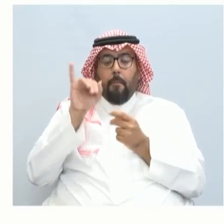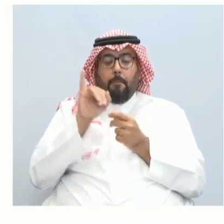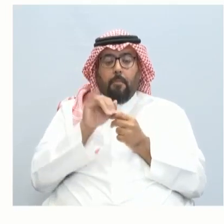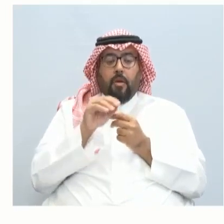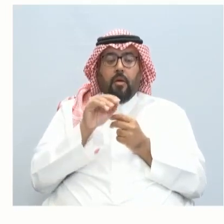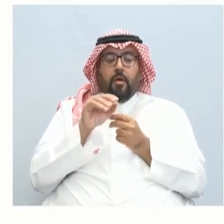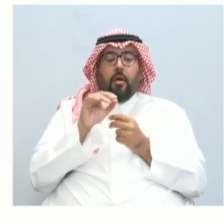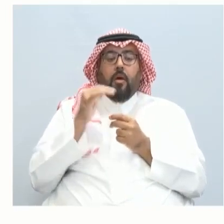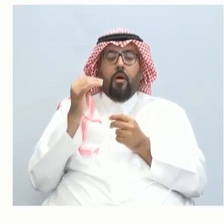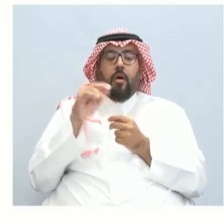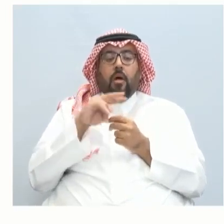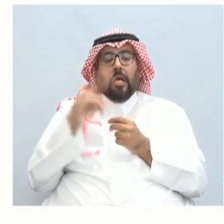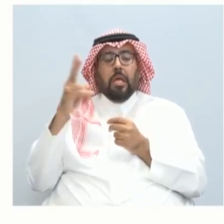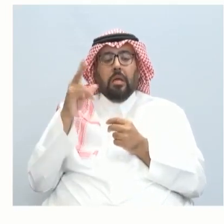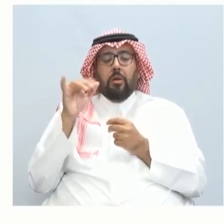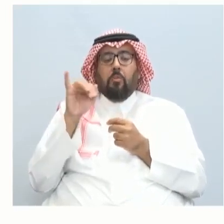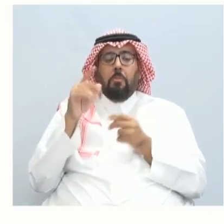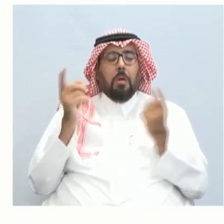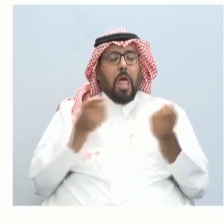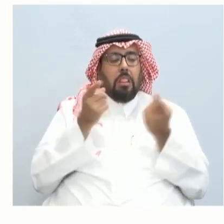وعمل غير مهم